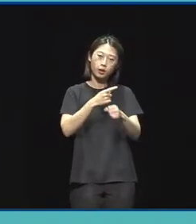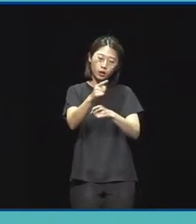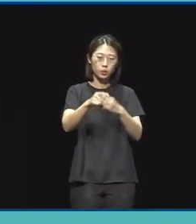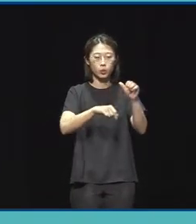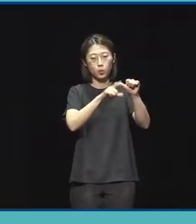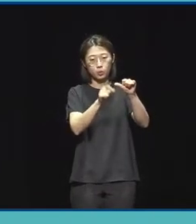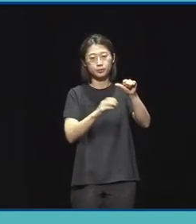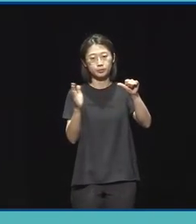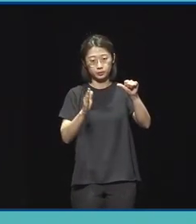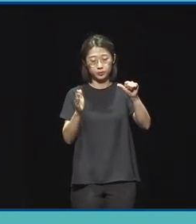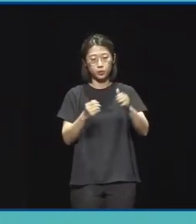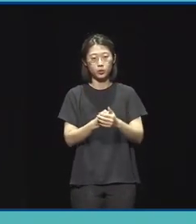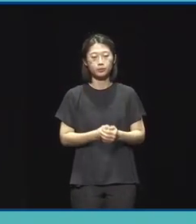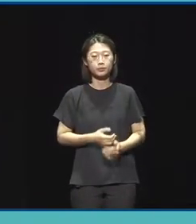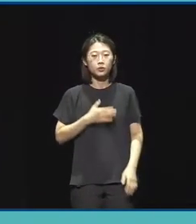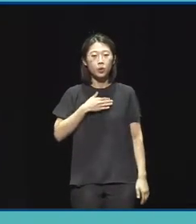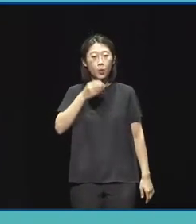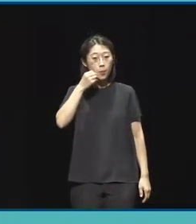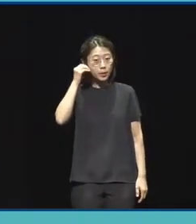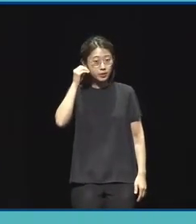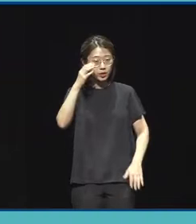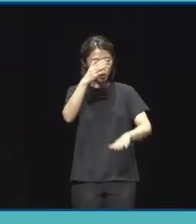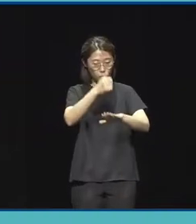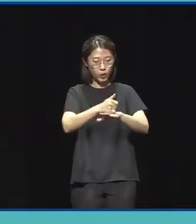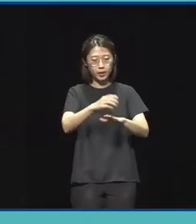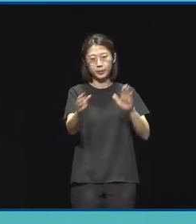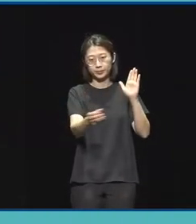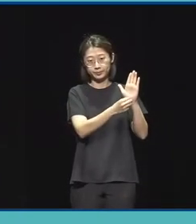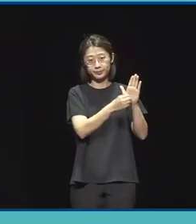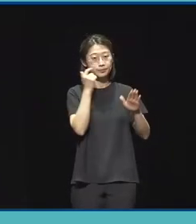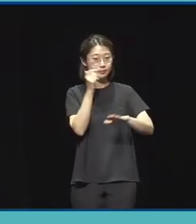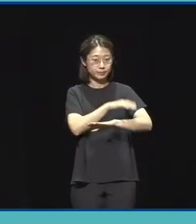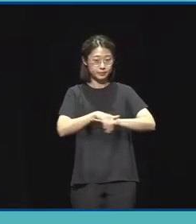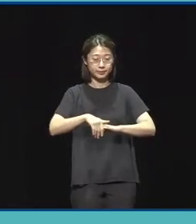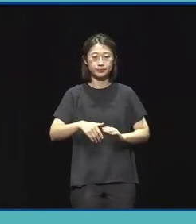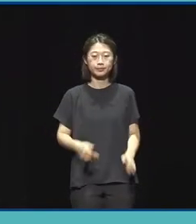저희 예술이 홈페이지를 통해서 결과를 발표하겠습니다